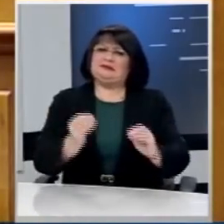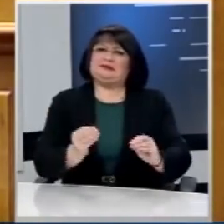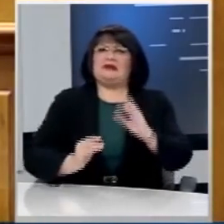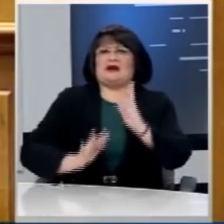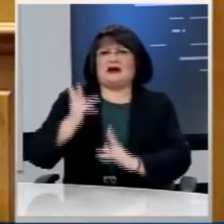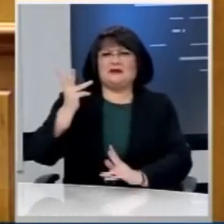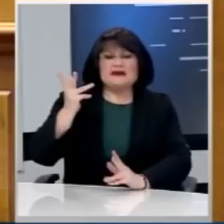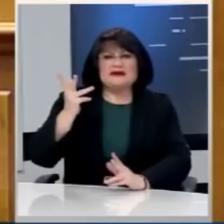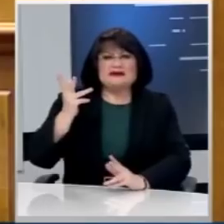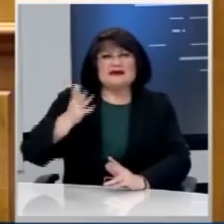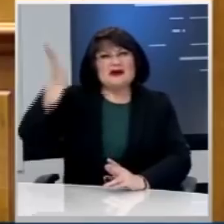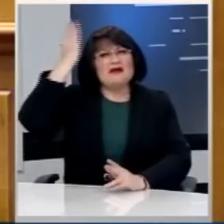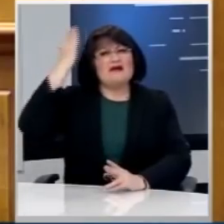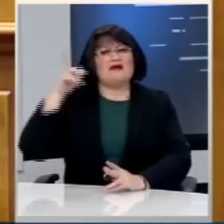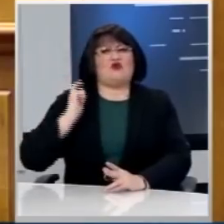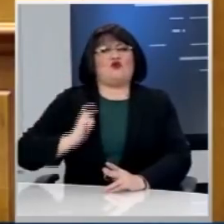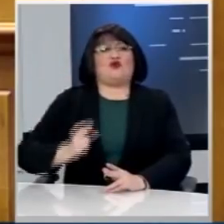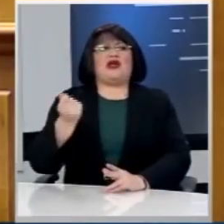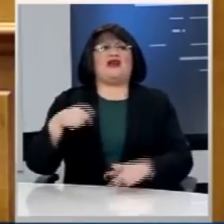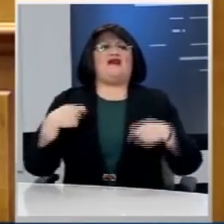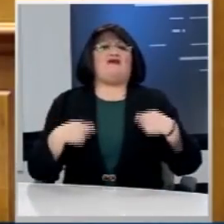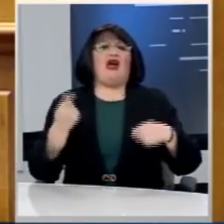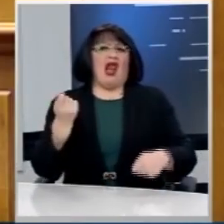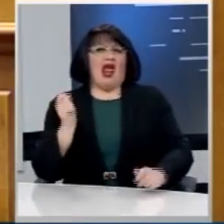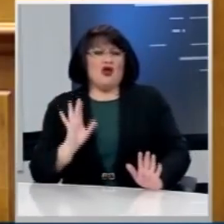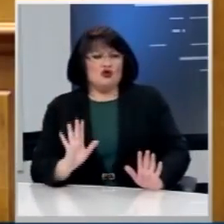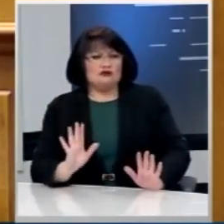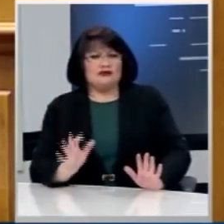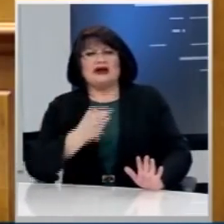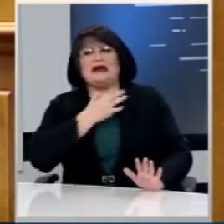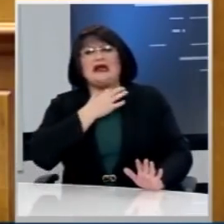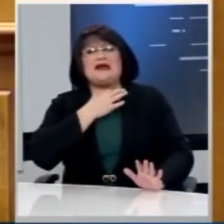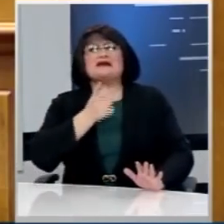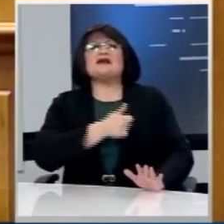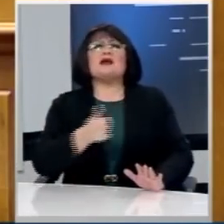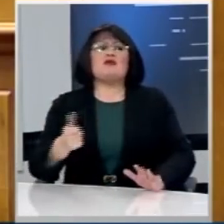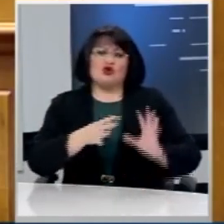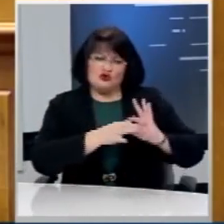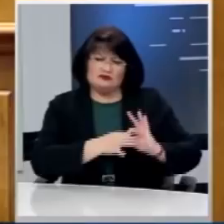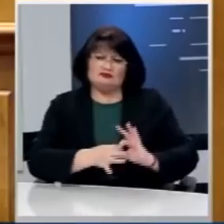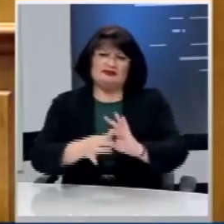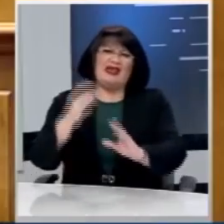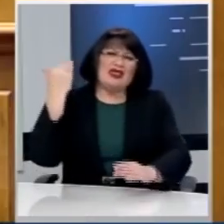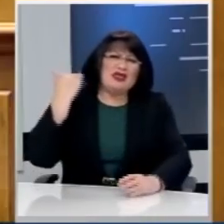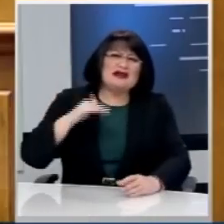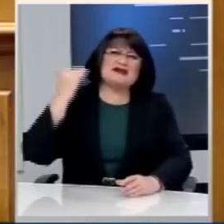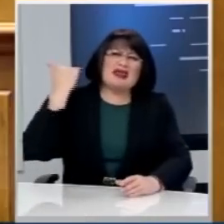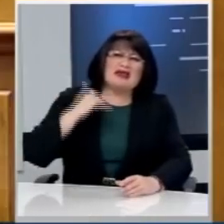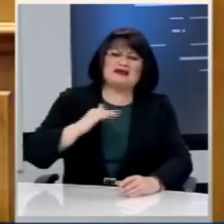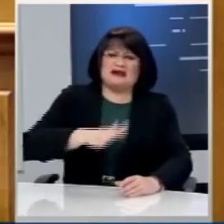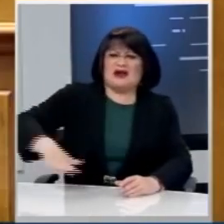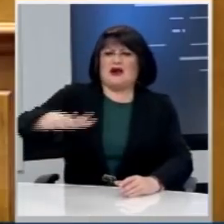την ανάπτυξη για το μεγάλο κεφάλαιο, η οποία βέβαια απαιτεί μόνο συνεχείς θυσίες για